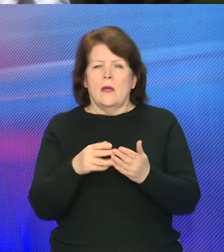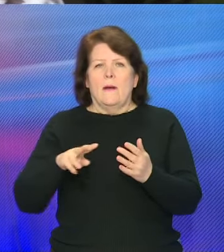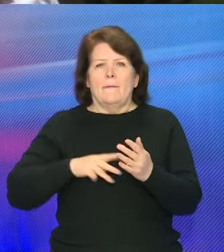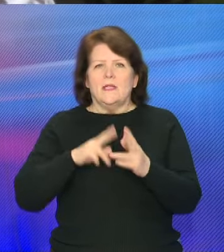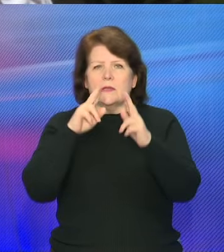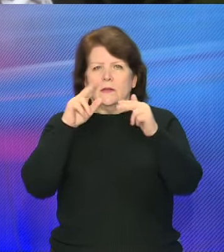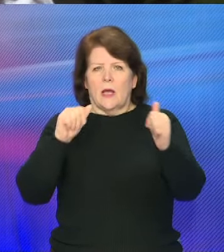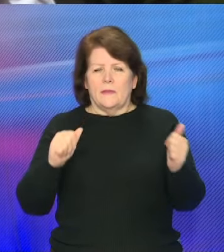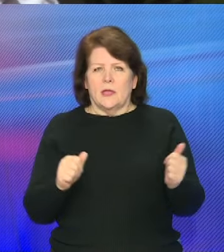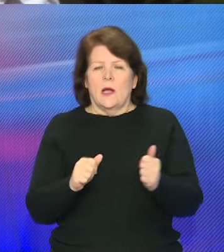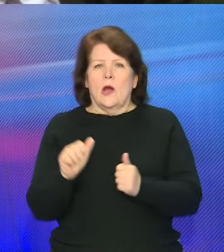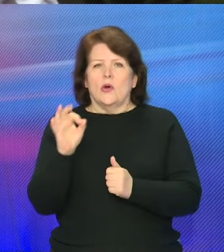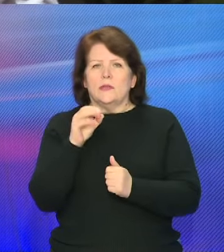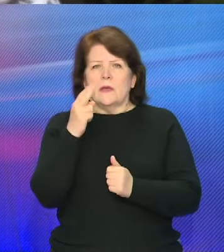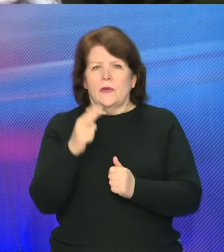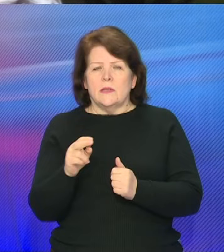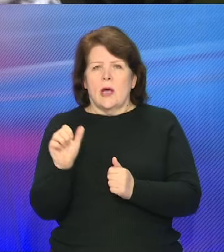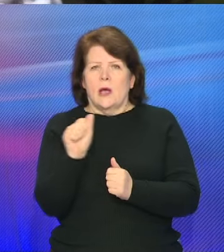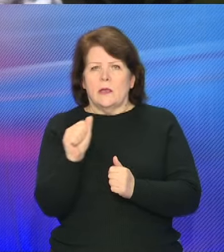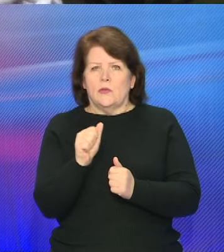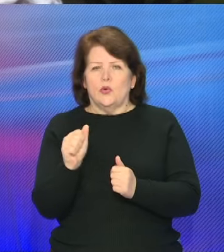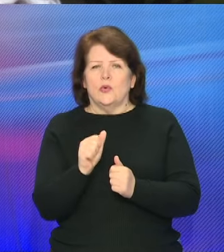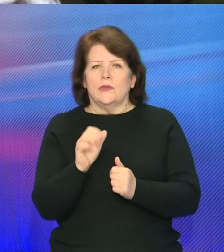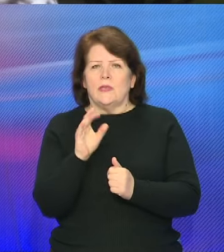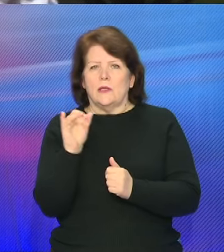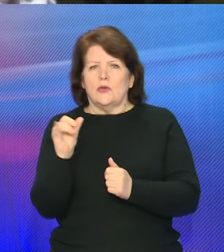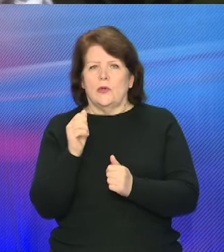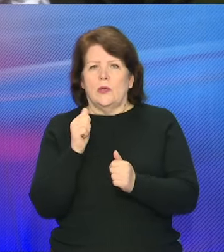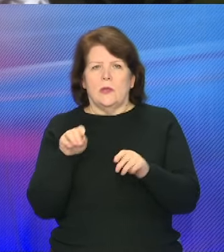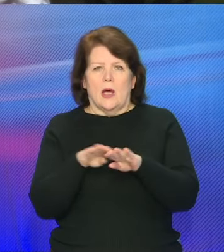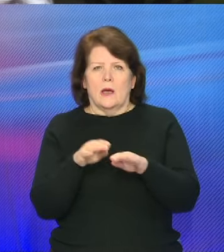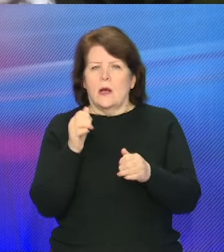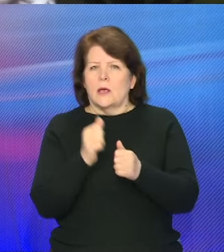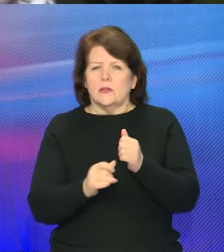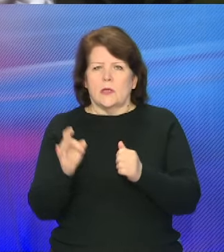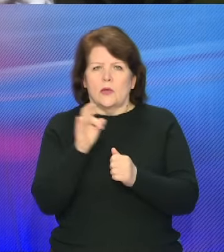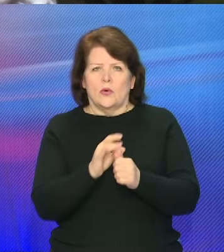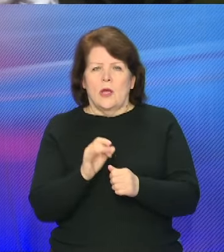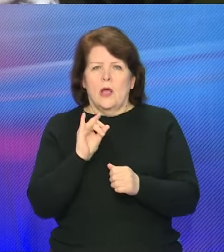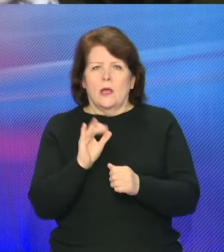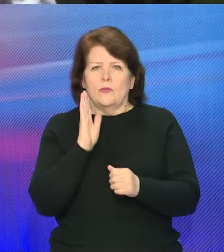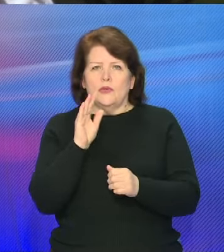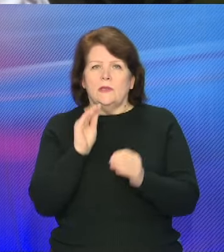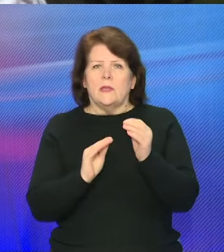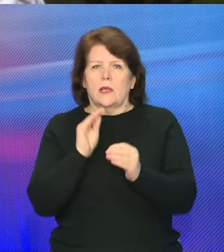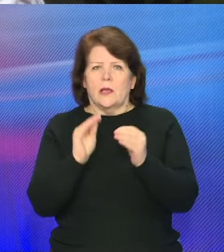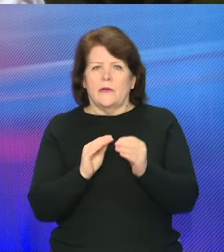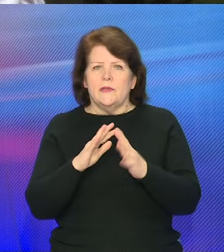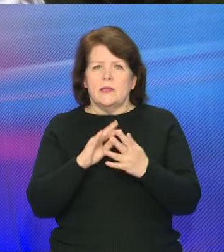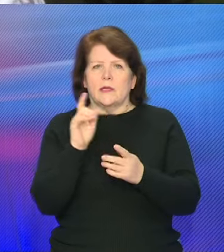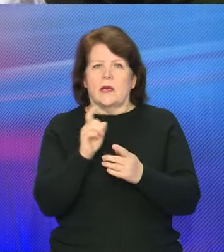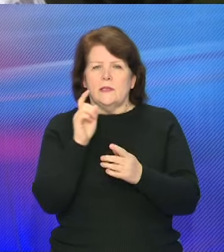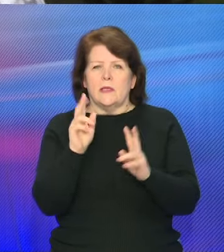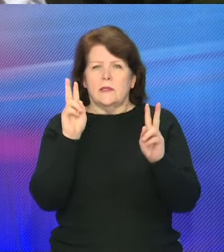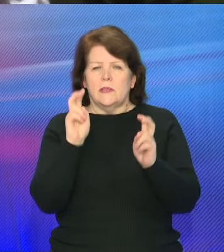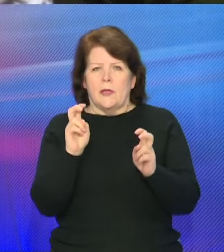Островец – атомную станцию. И так каждый район. И, конечно же, будет декорация, то есть декорирование именно в сельскохозяйственной